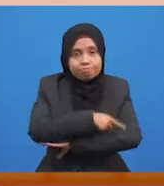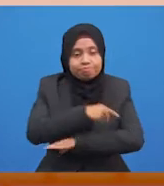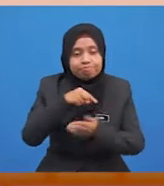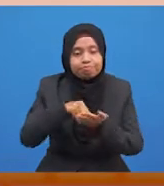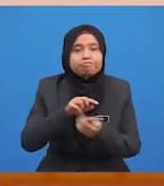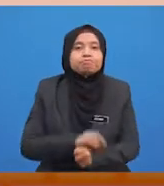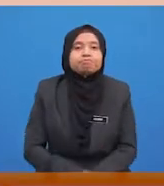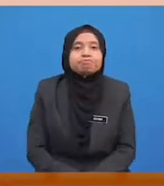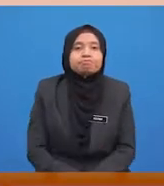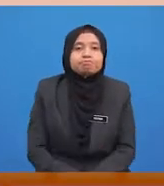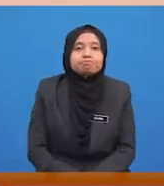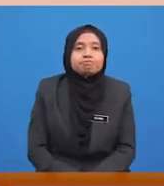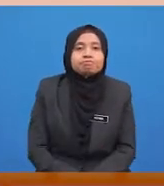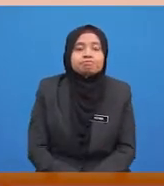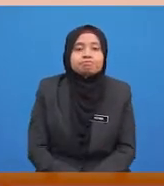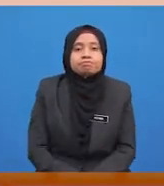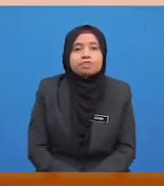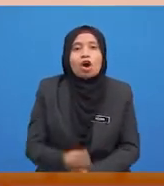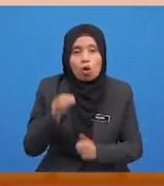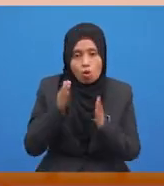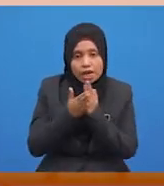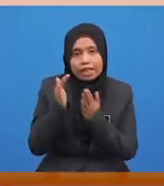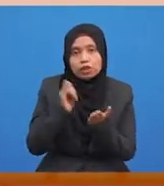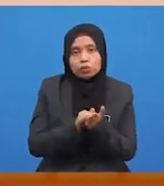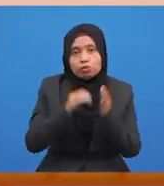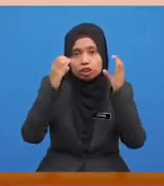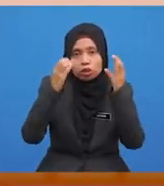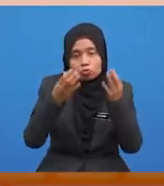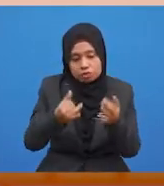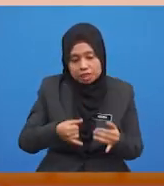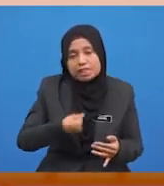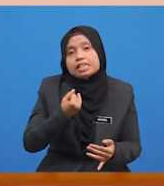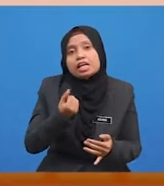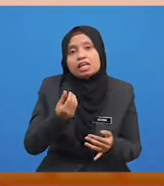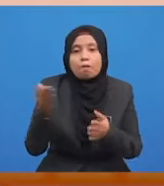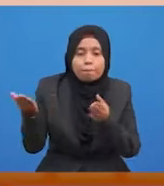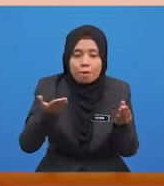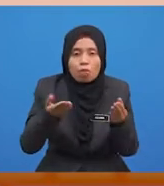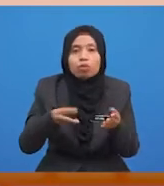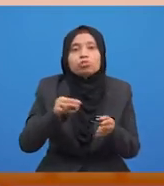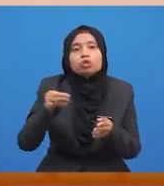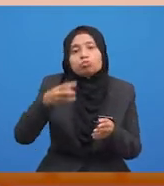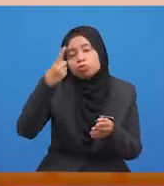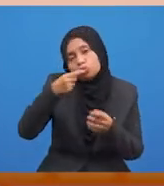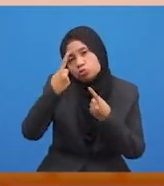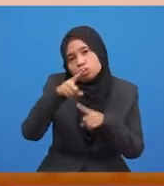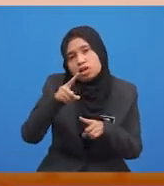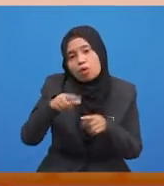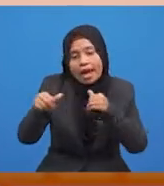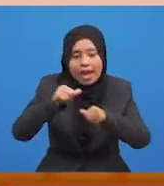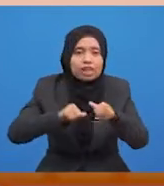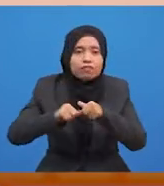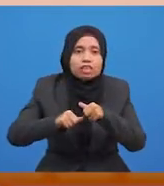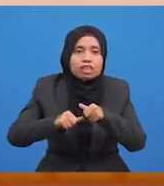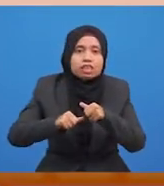pembelajaran sebentar tadi. Oleh itu, cikgu ingin mengajak murid-murid untuk menjawab